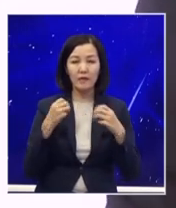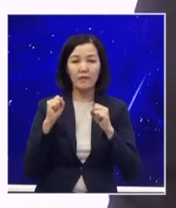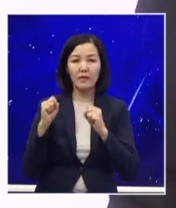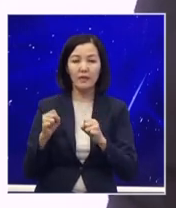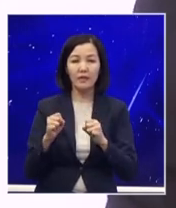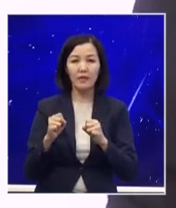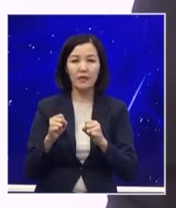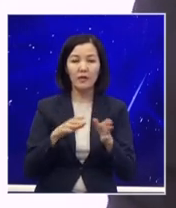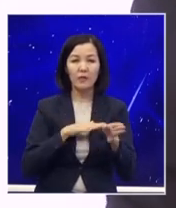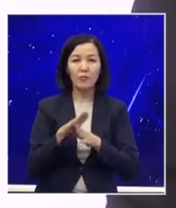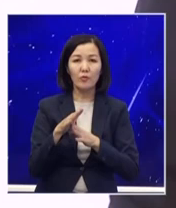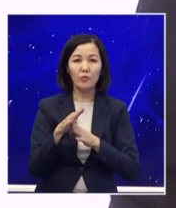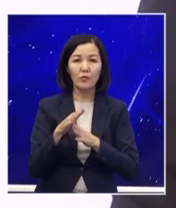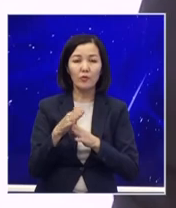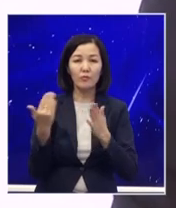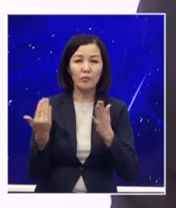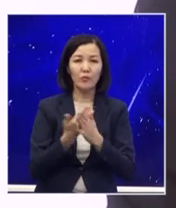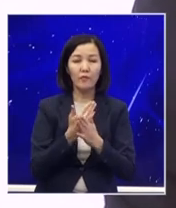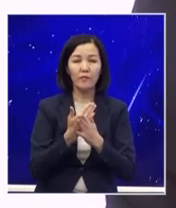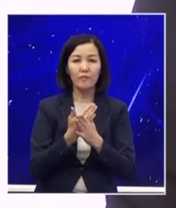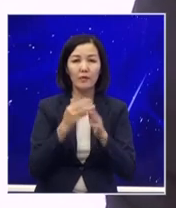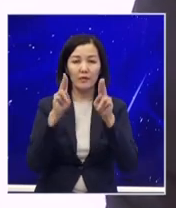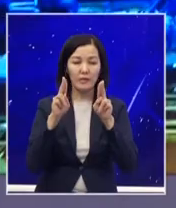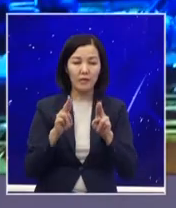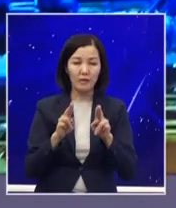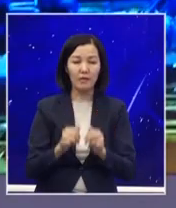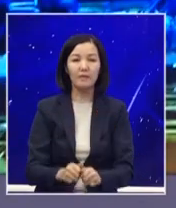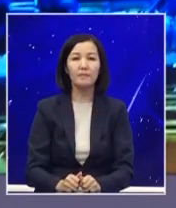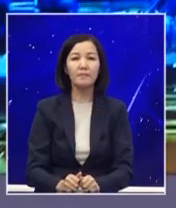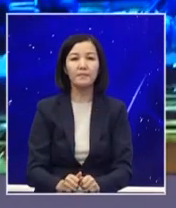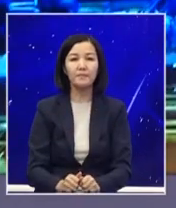составлен по самым современным стандартам.